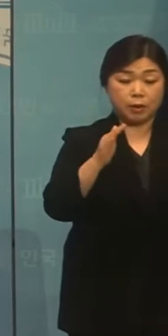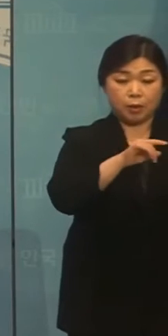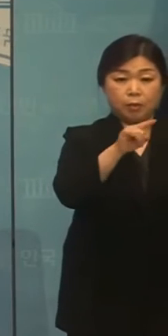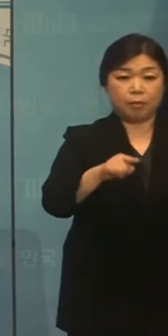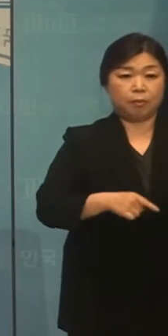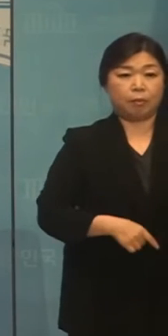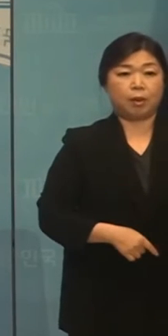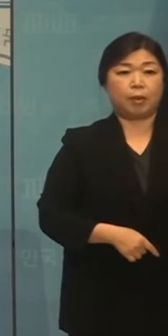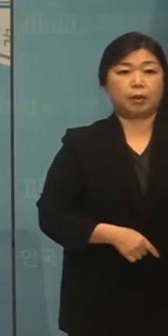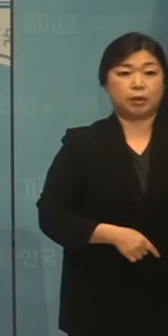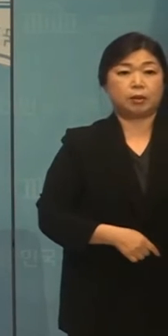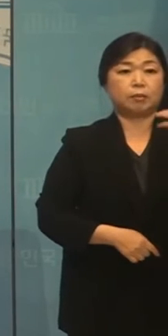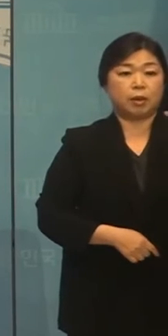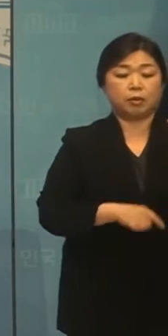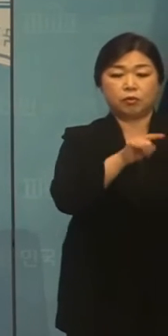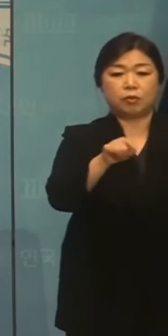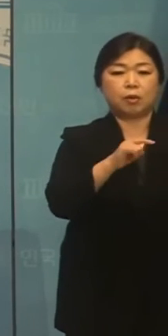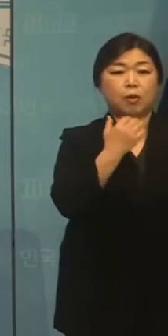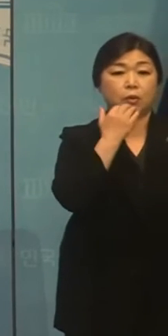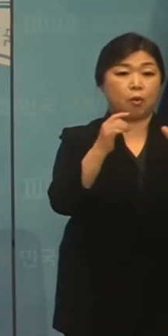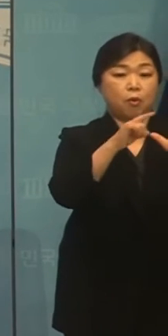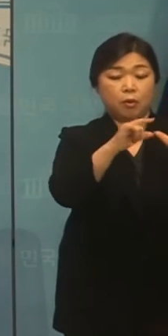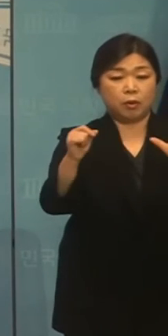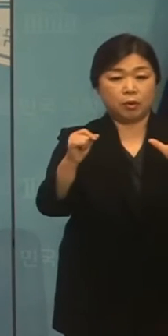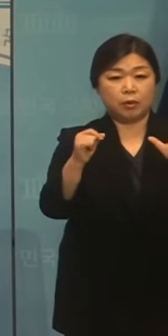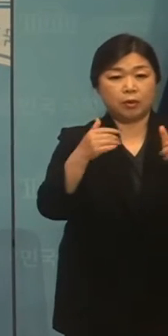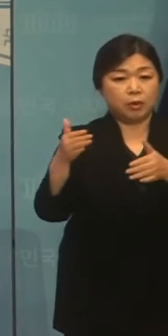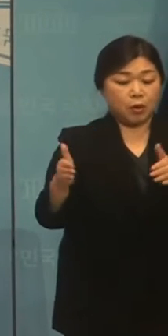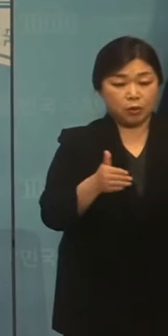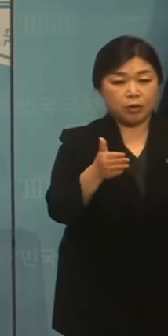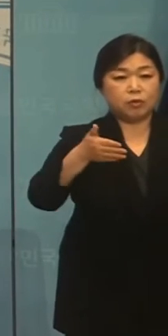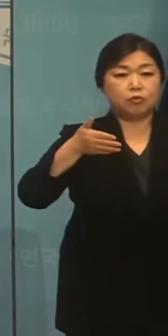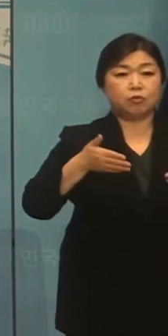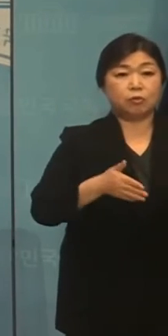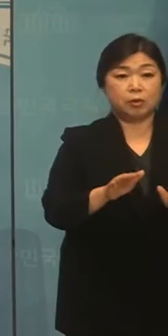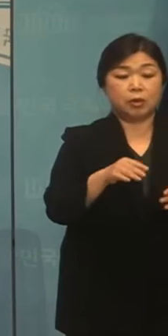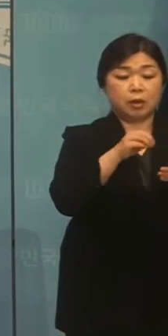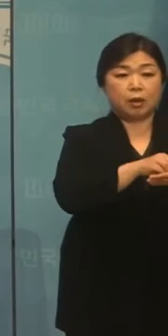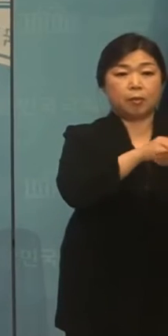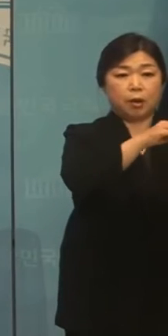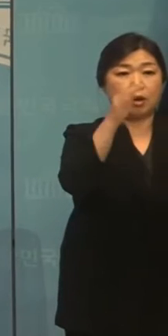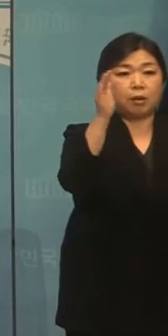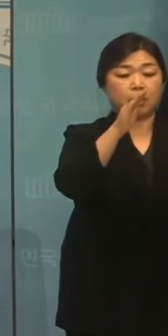828명 중 서울 경기 지역 출신 입학생은